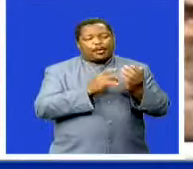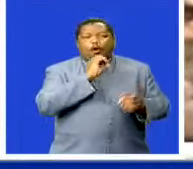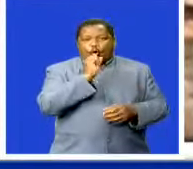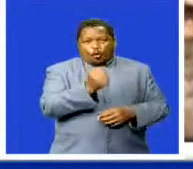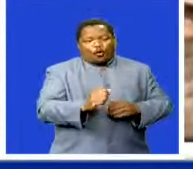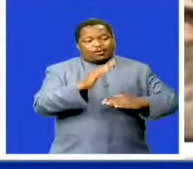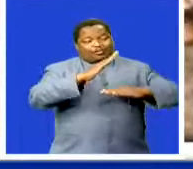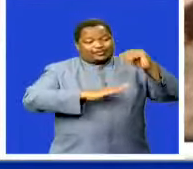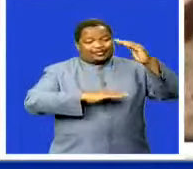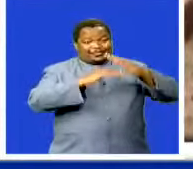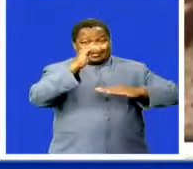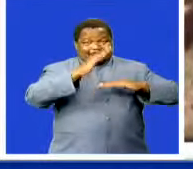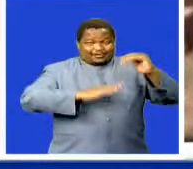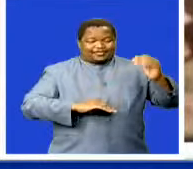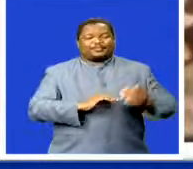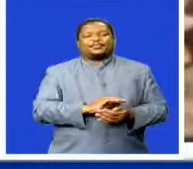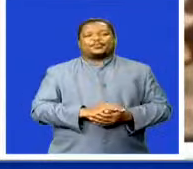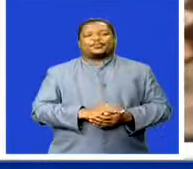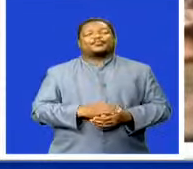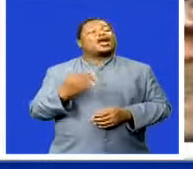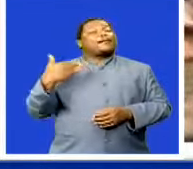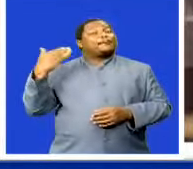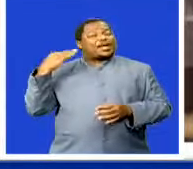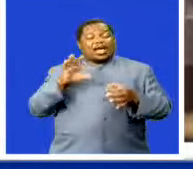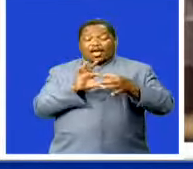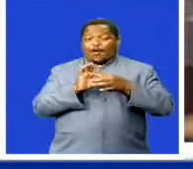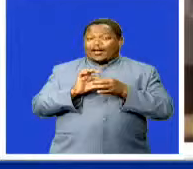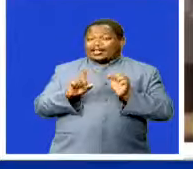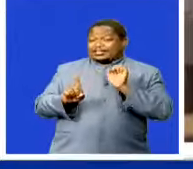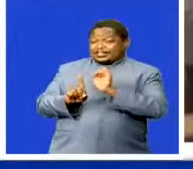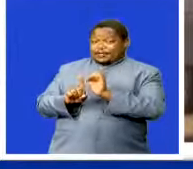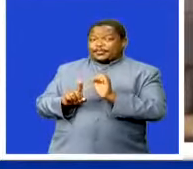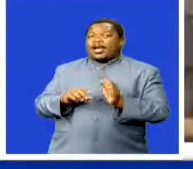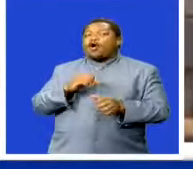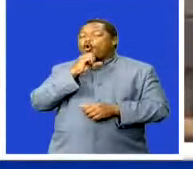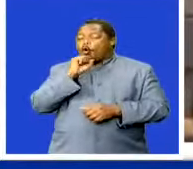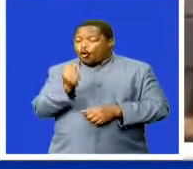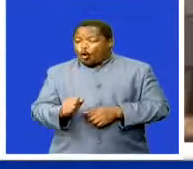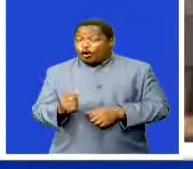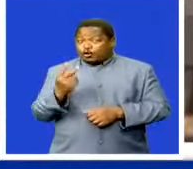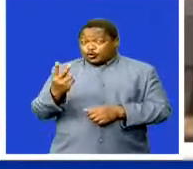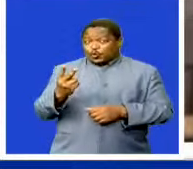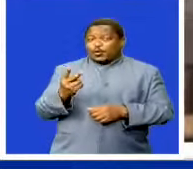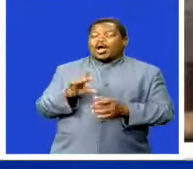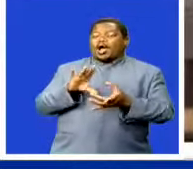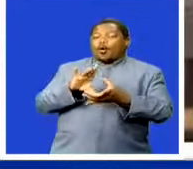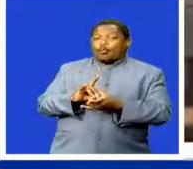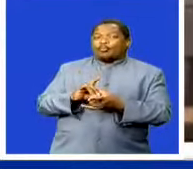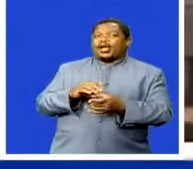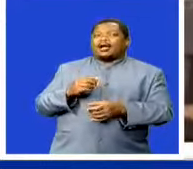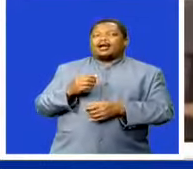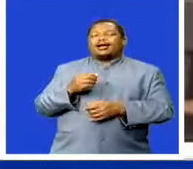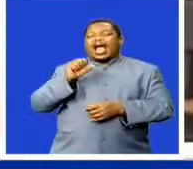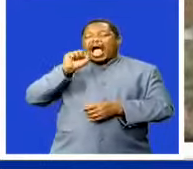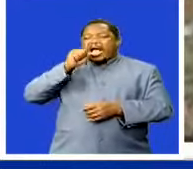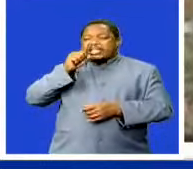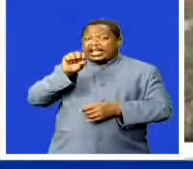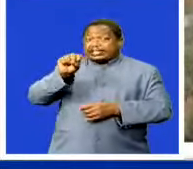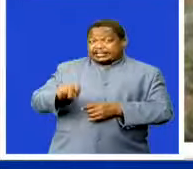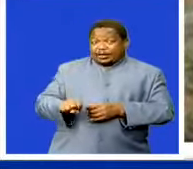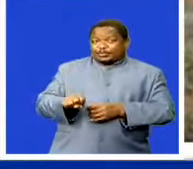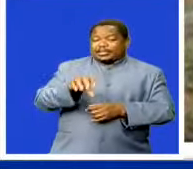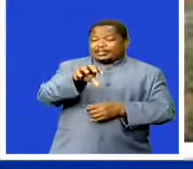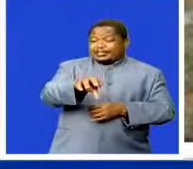lababili tindlu yemathanjeni South. Lomuhla seyivakashele gogo Ntombikayise efakazile Makhanya. Lapho khona icala umsebenti